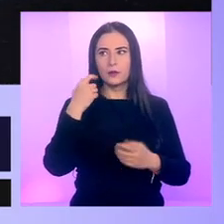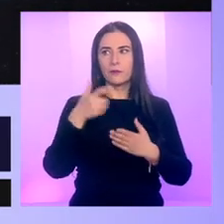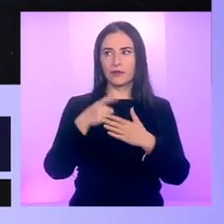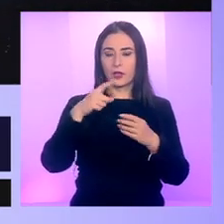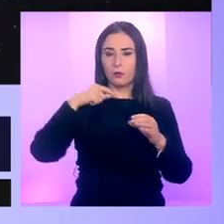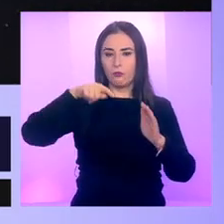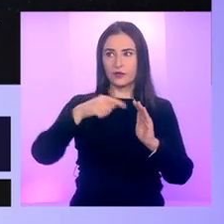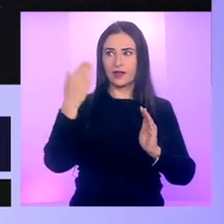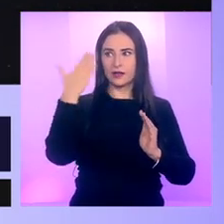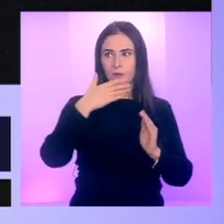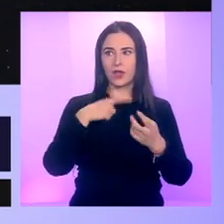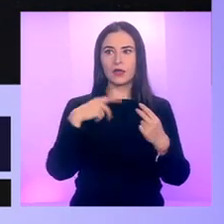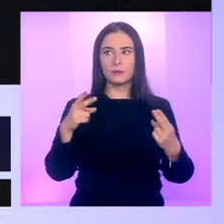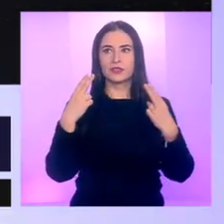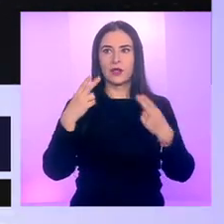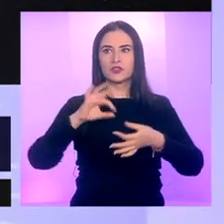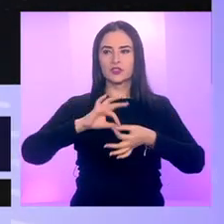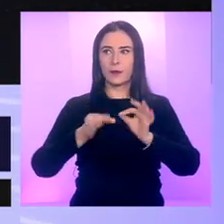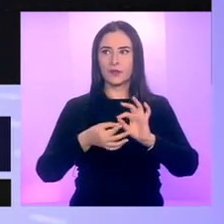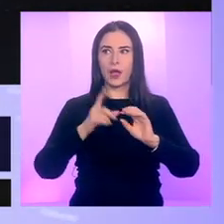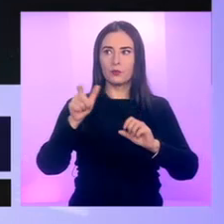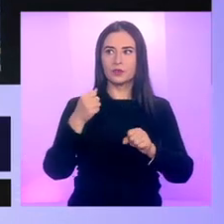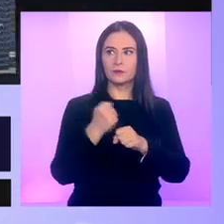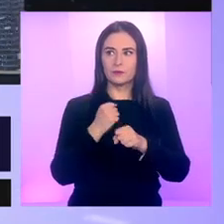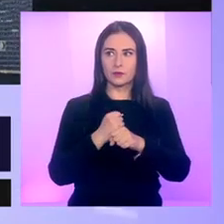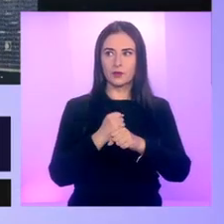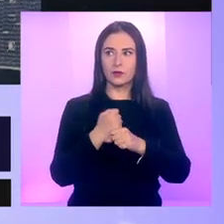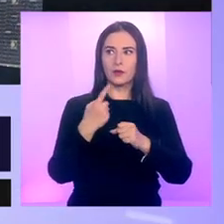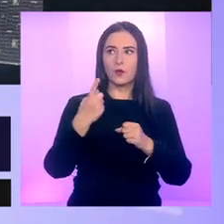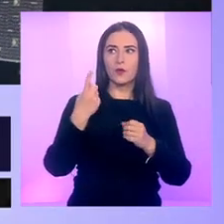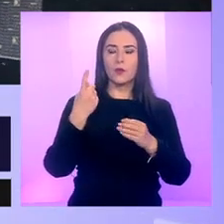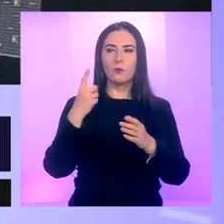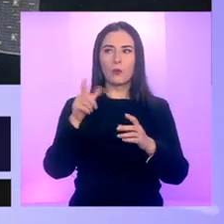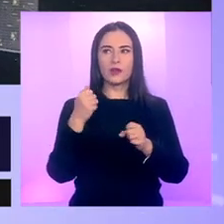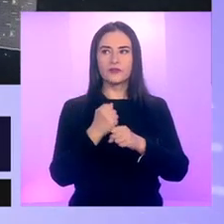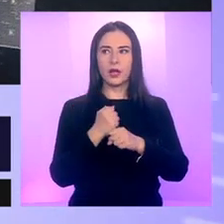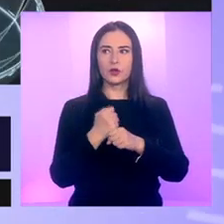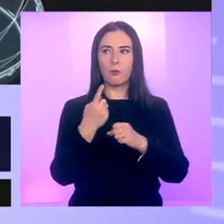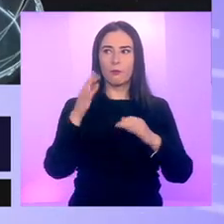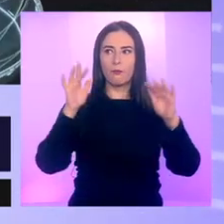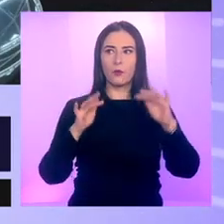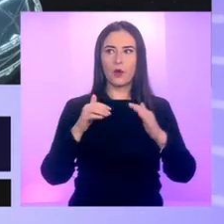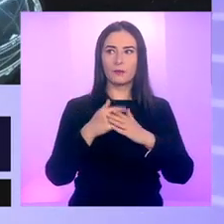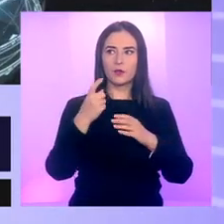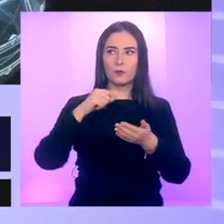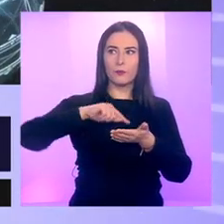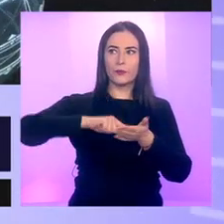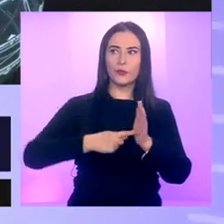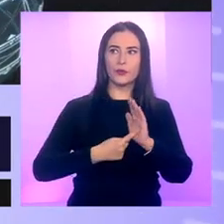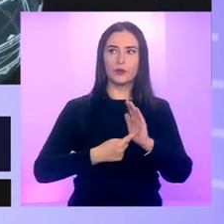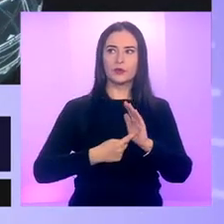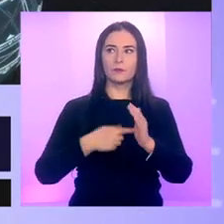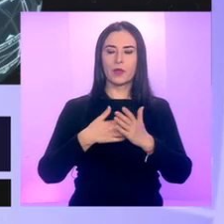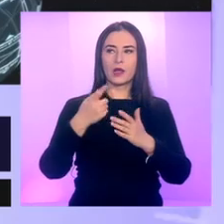obiectele negre, cum este ascuțitoarea aceasta, chiar dacă e neagră și absorbe toată lumina care cade pe ea, ea tot emite. Putem să ne uităm cu